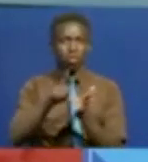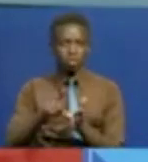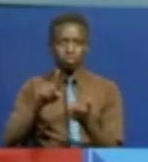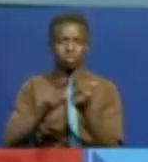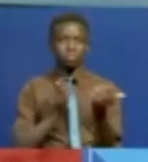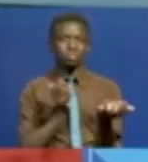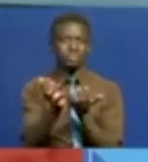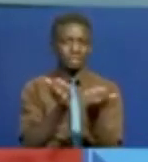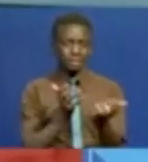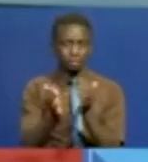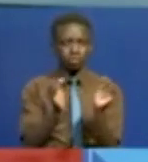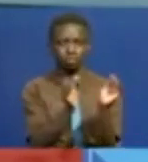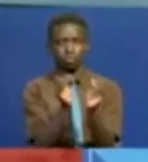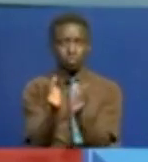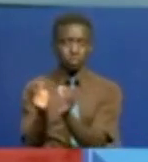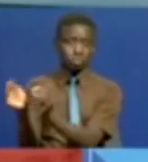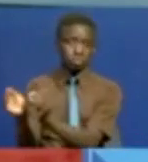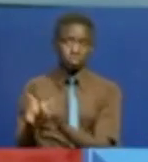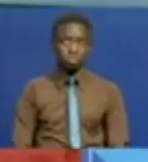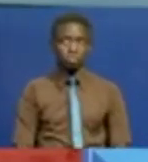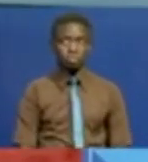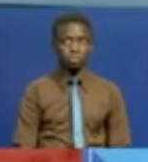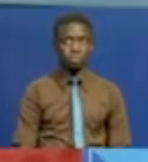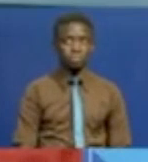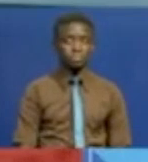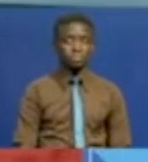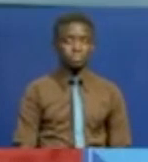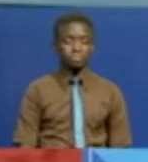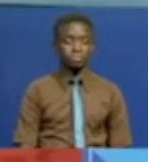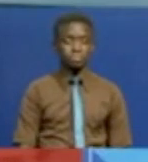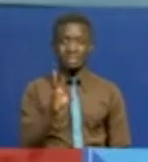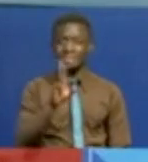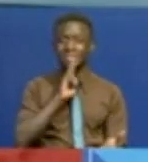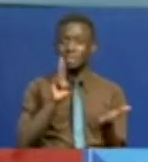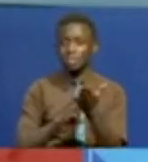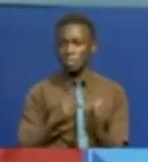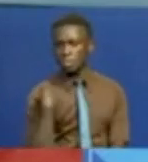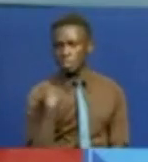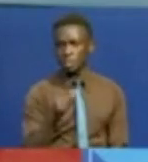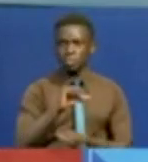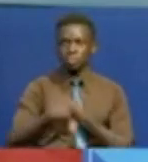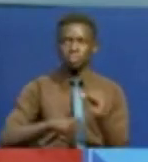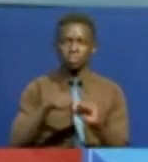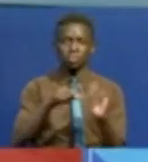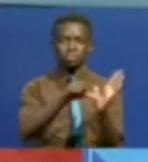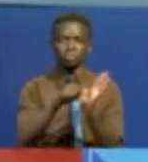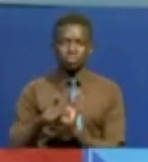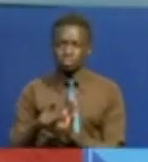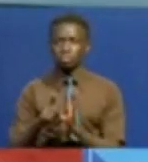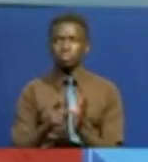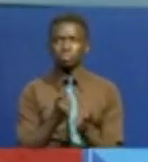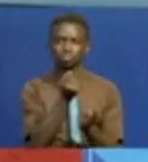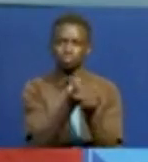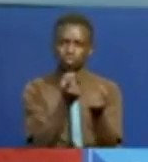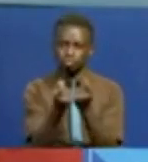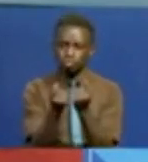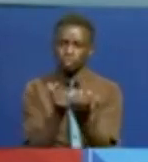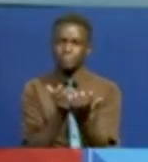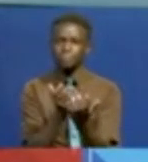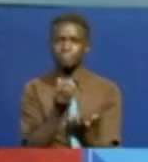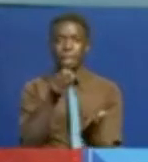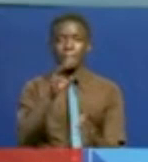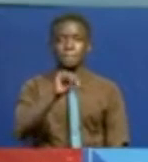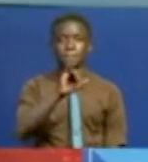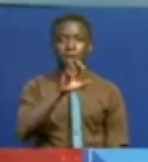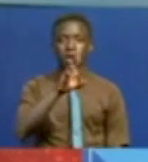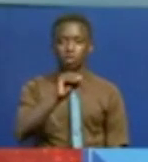biashara ndogondogo. Haya ni kwa mujibu wa ripoti ya hivi punde kuhusu sekta ya utoaji mikopo kwa biashara ndogondogo nchini, ambayo